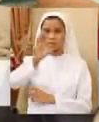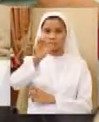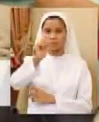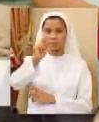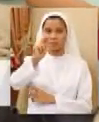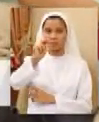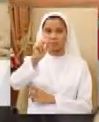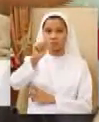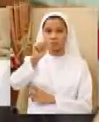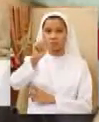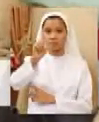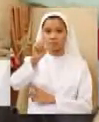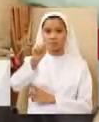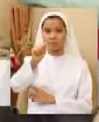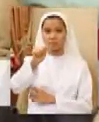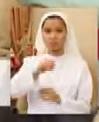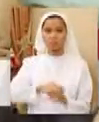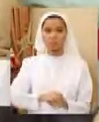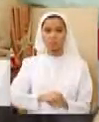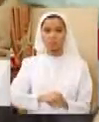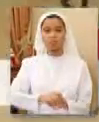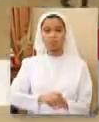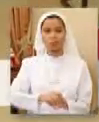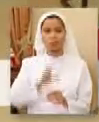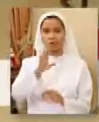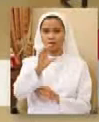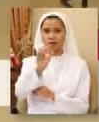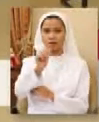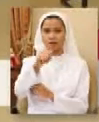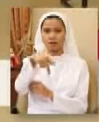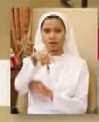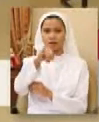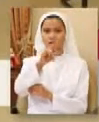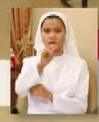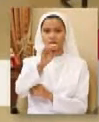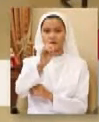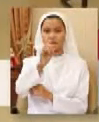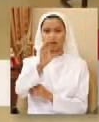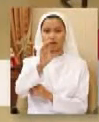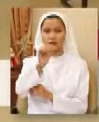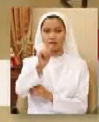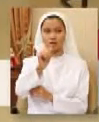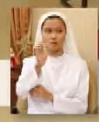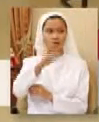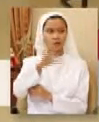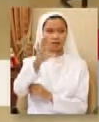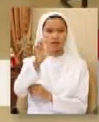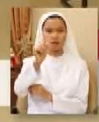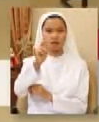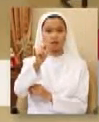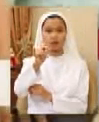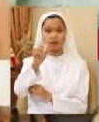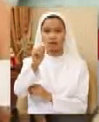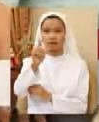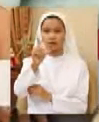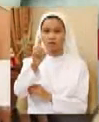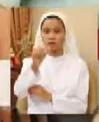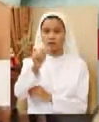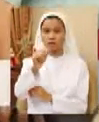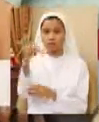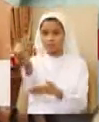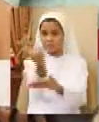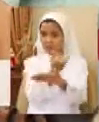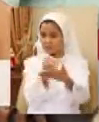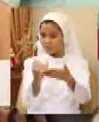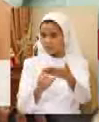Canada. Yung Kapitolyo ng Canada, na Regina, drawing niya. Ginawang postcard ng ano. Eh